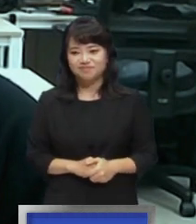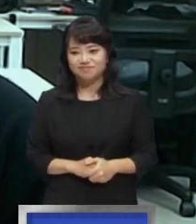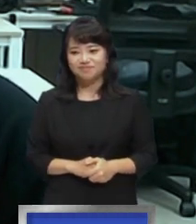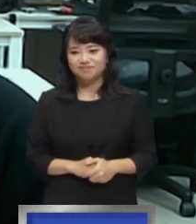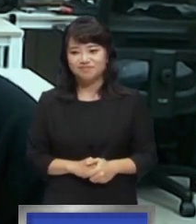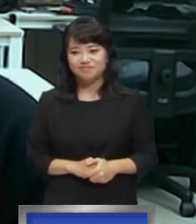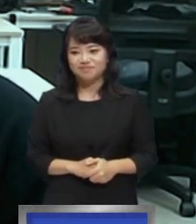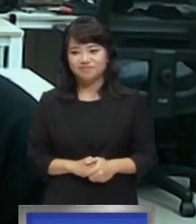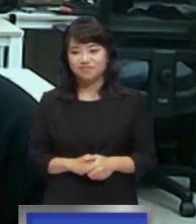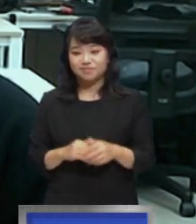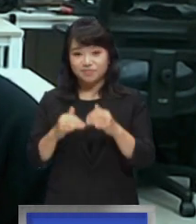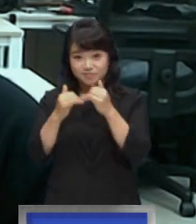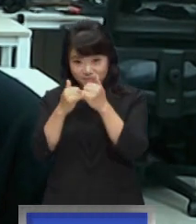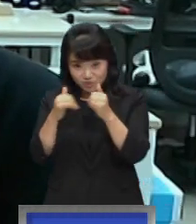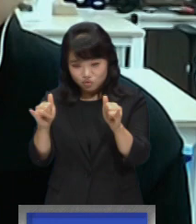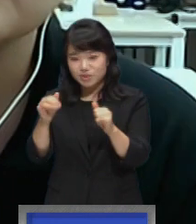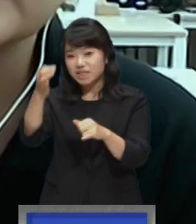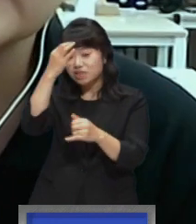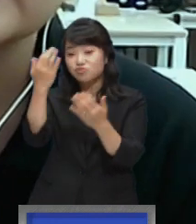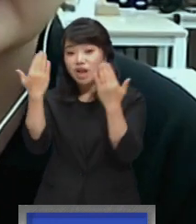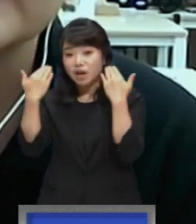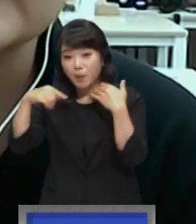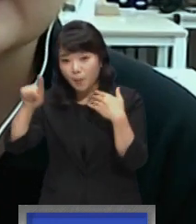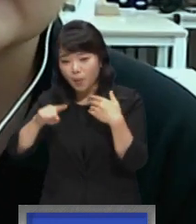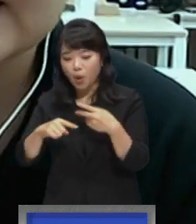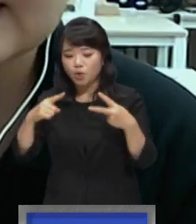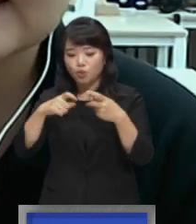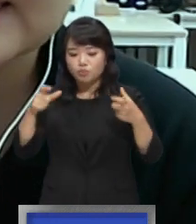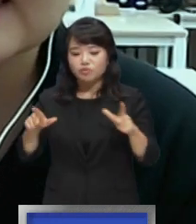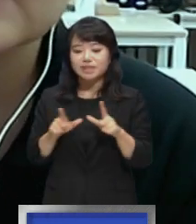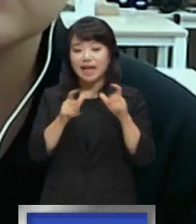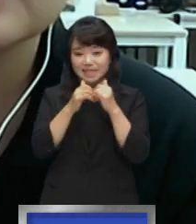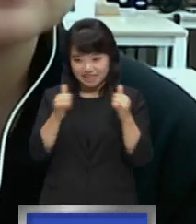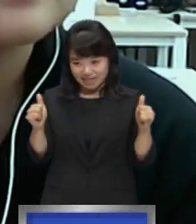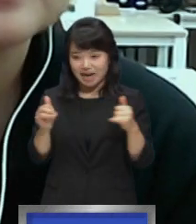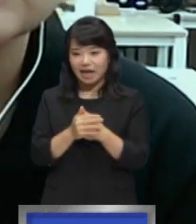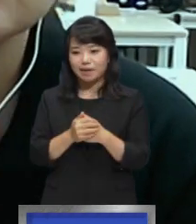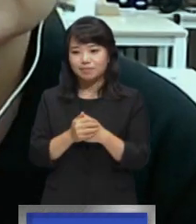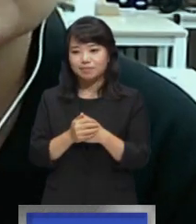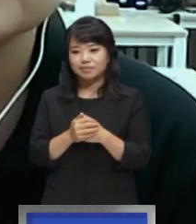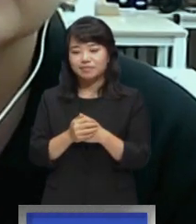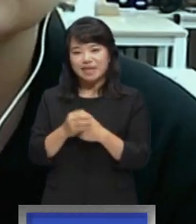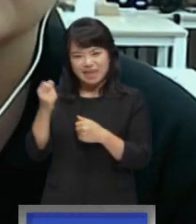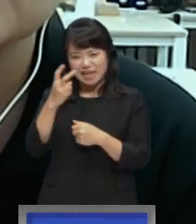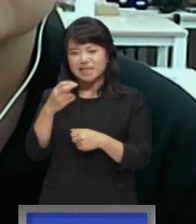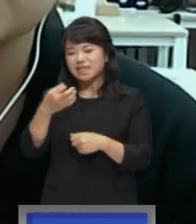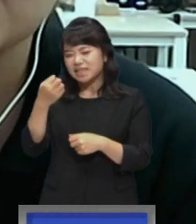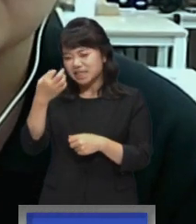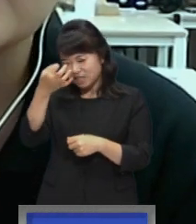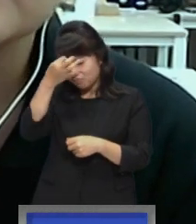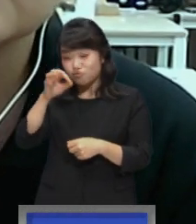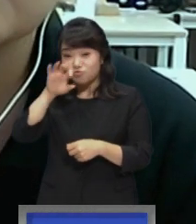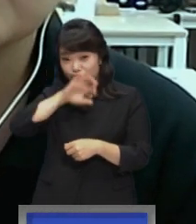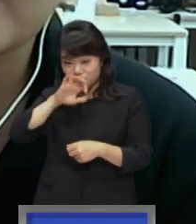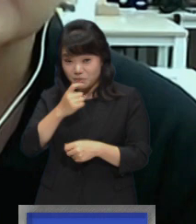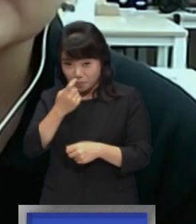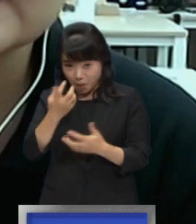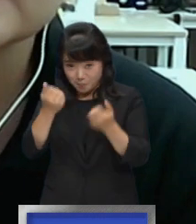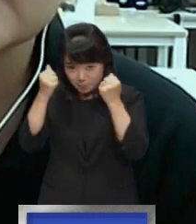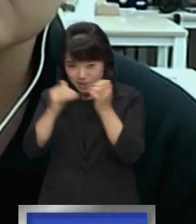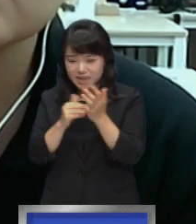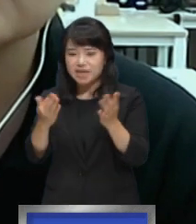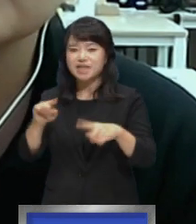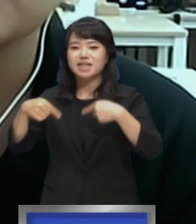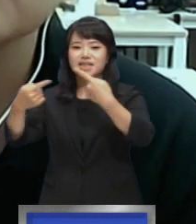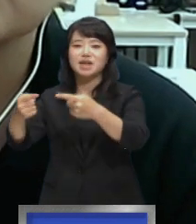네, 주민기술학교는 동대문구 주민이 제2의 인생을 시작할 수 있는 기술을 습득하는 과정으로 취업과